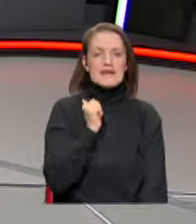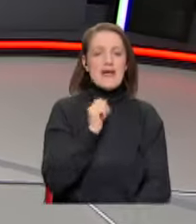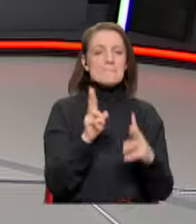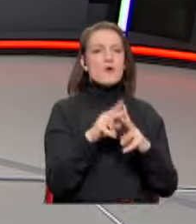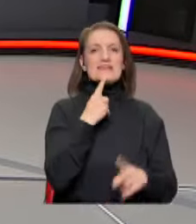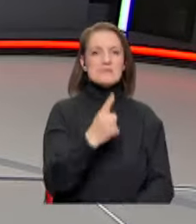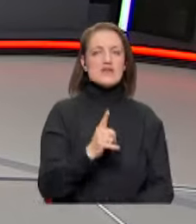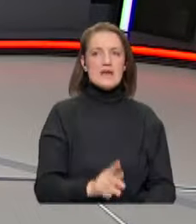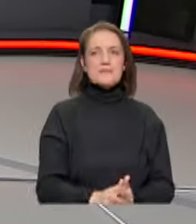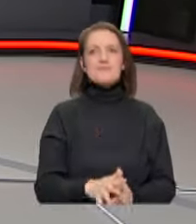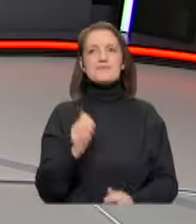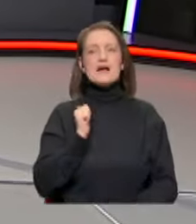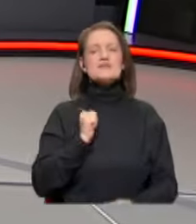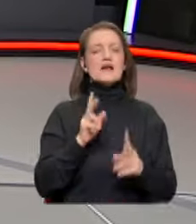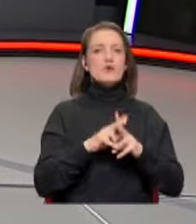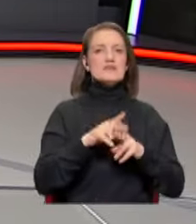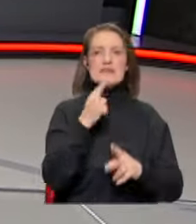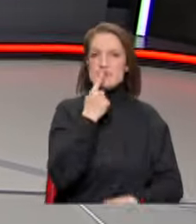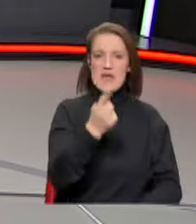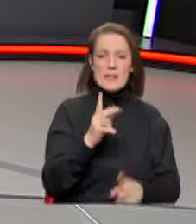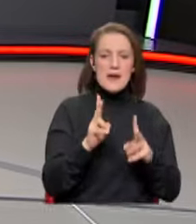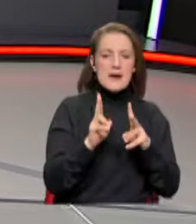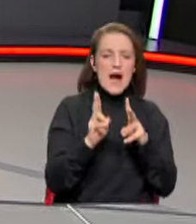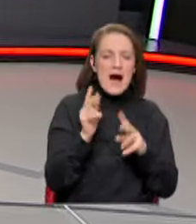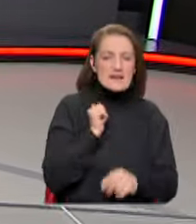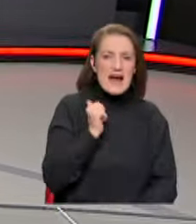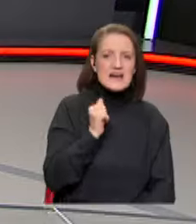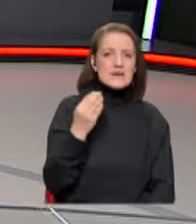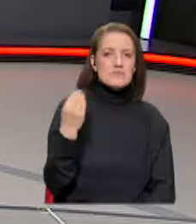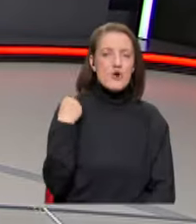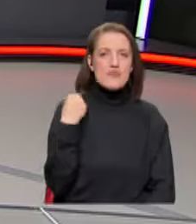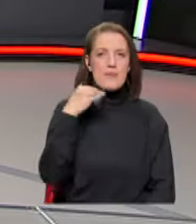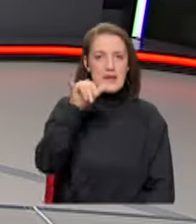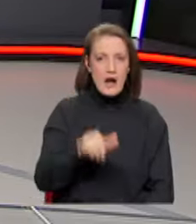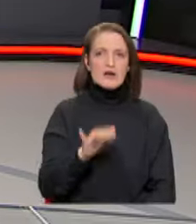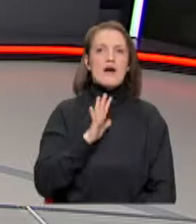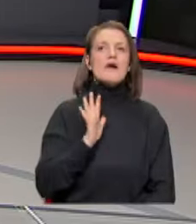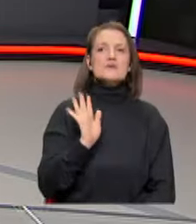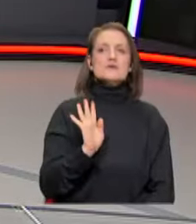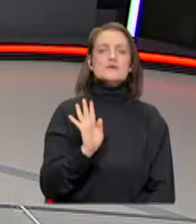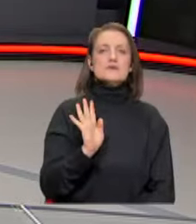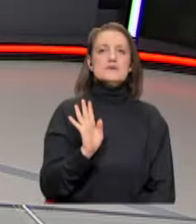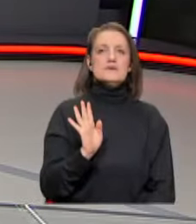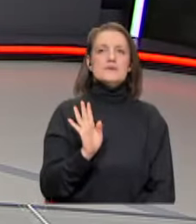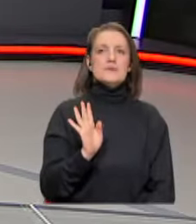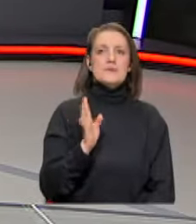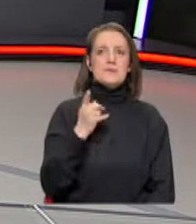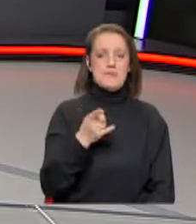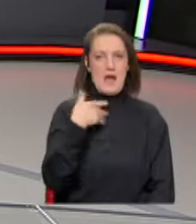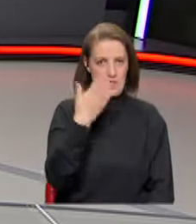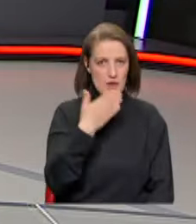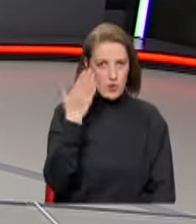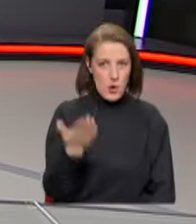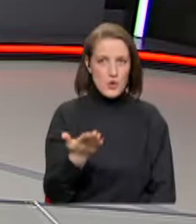polis demişken asker ve polislerin askerlik borçlanması hakkı yani kürsüde Madem bahsi